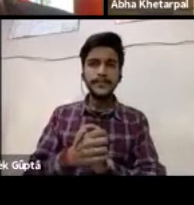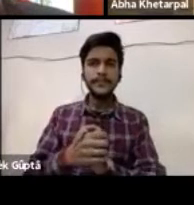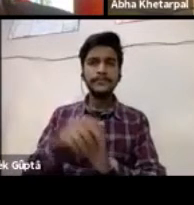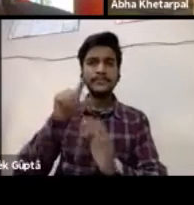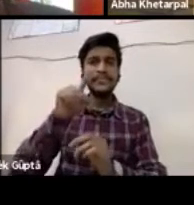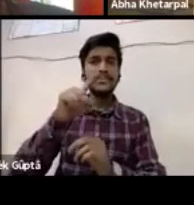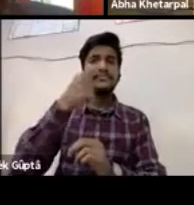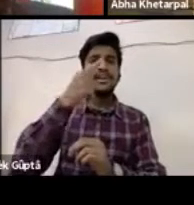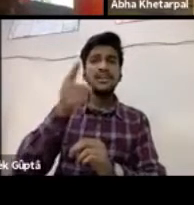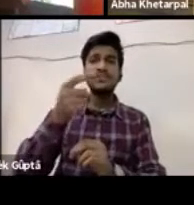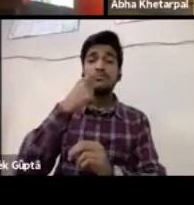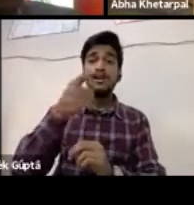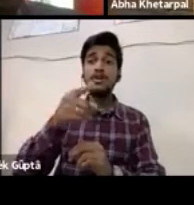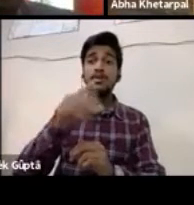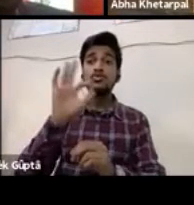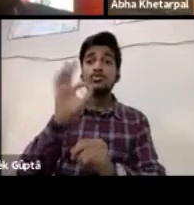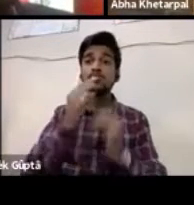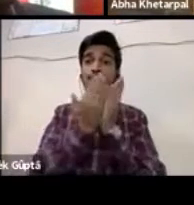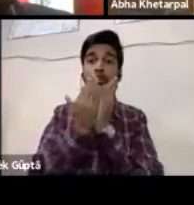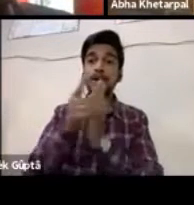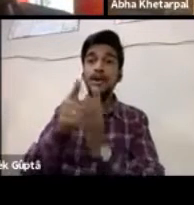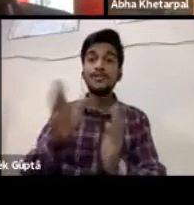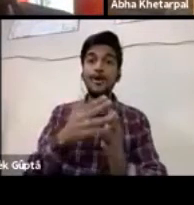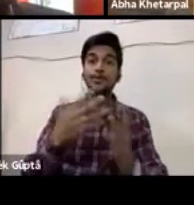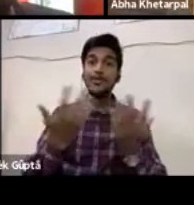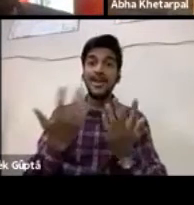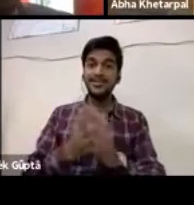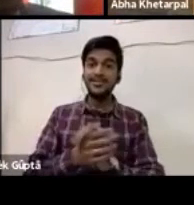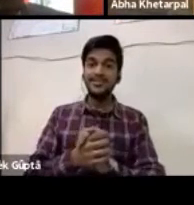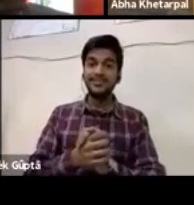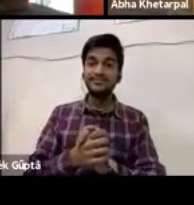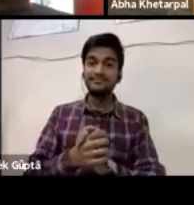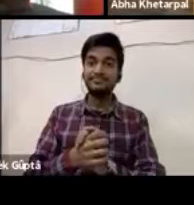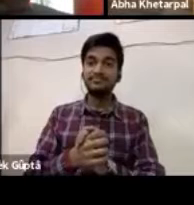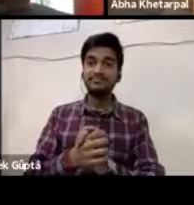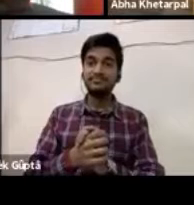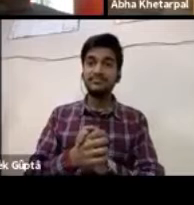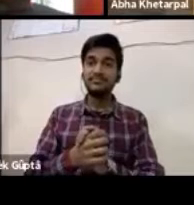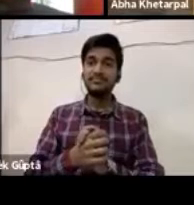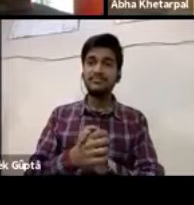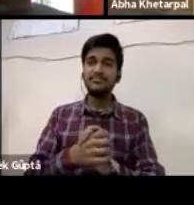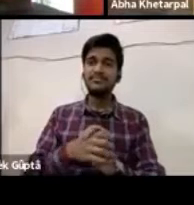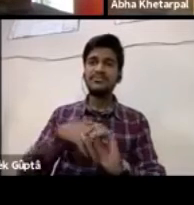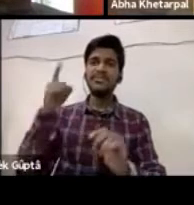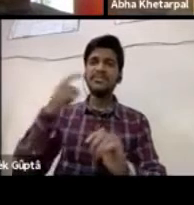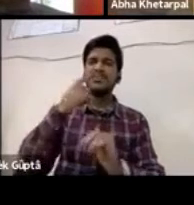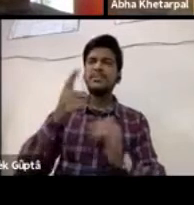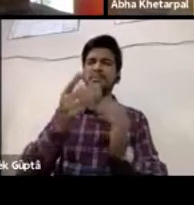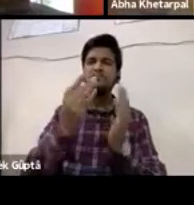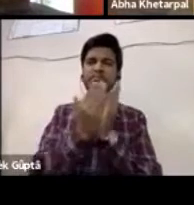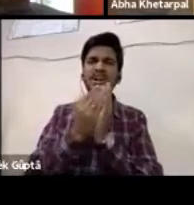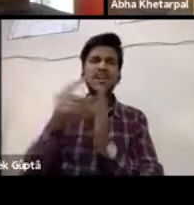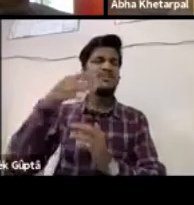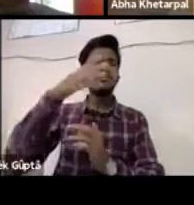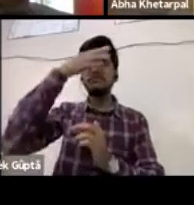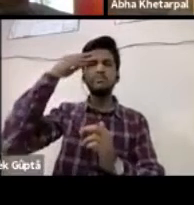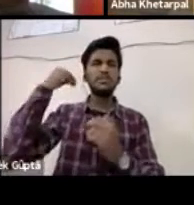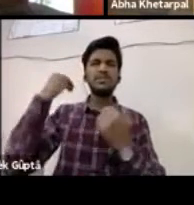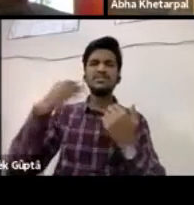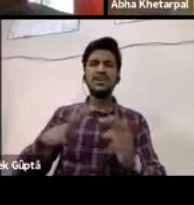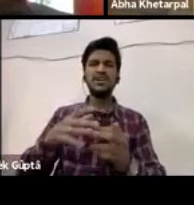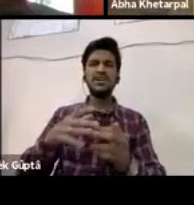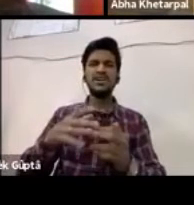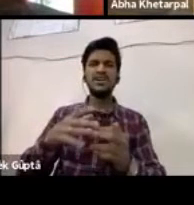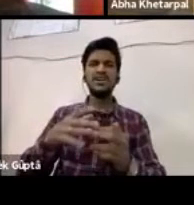इसका स्कूल जाने का क्या होगा। तो दैट ऑप्थमोलॉजिस्ट से, मैडम आप इसकी पढ़ाई वढ़ाई तो भूल जाइए। क्या कहा? पढ़ाई